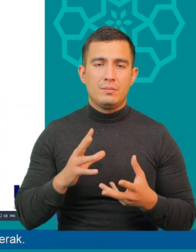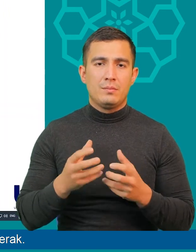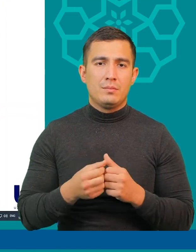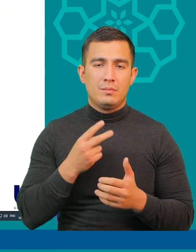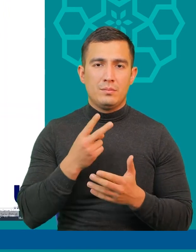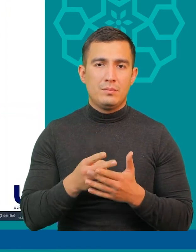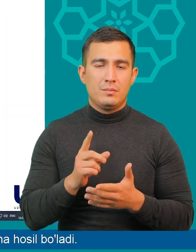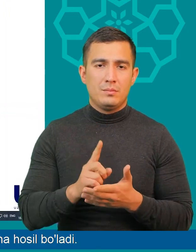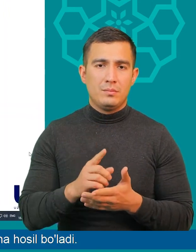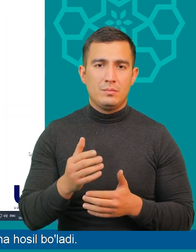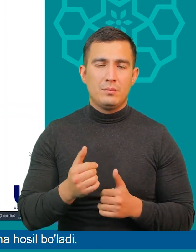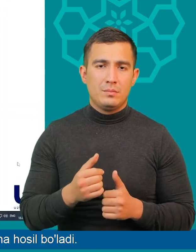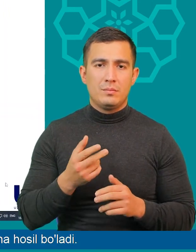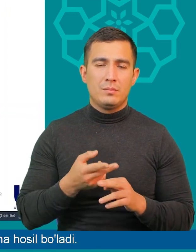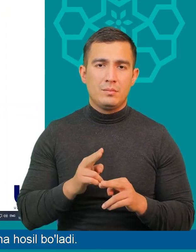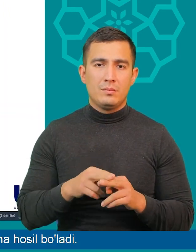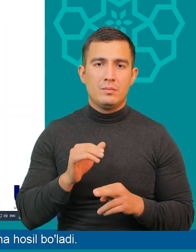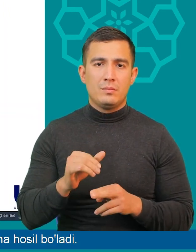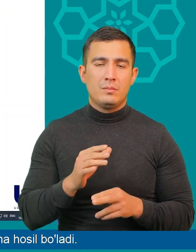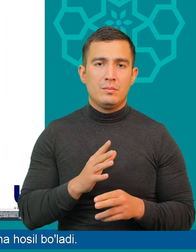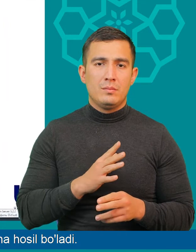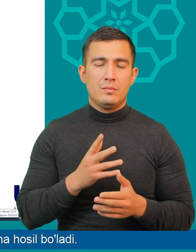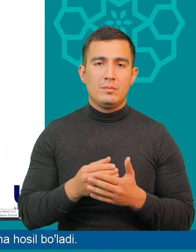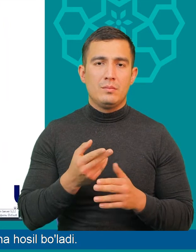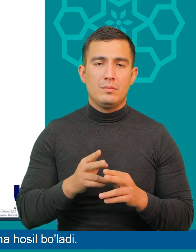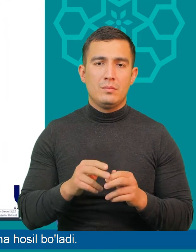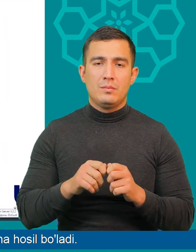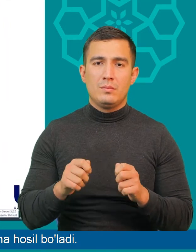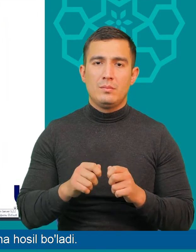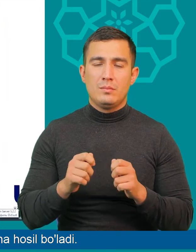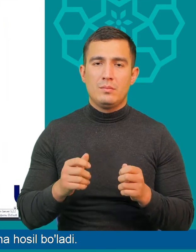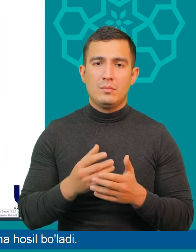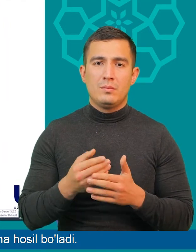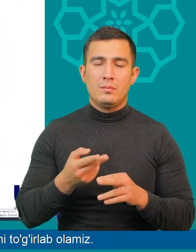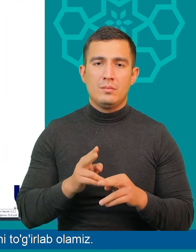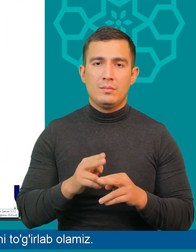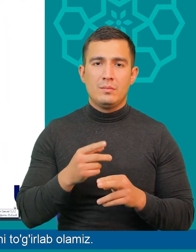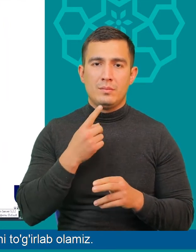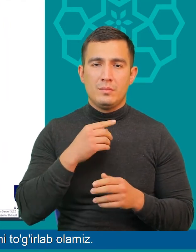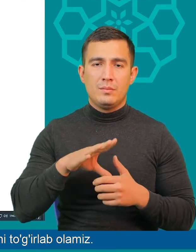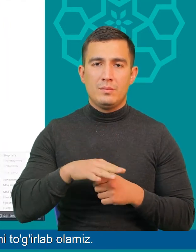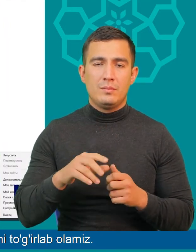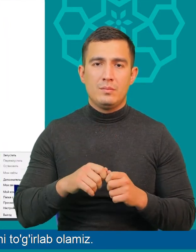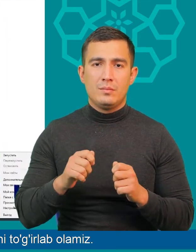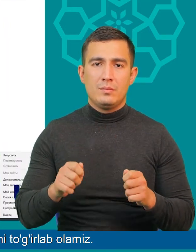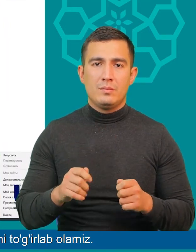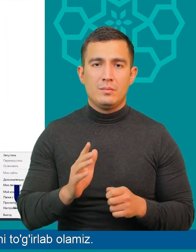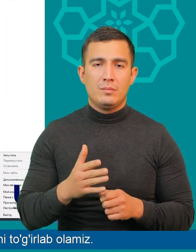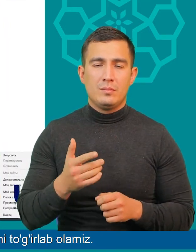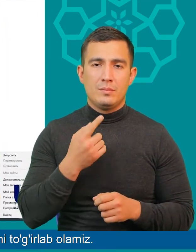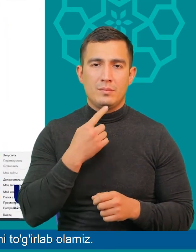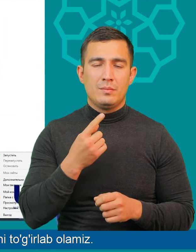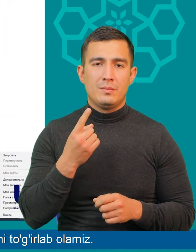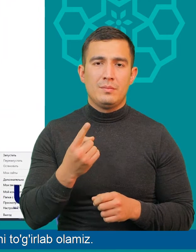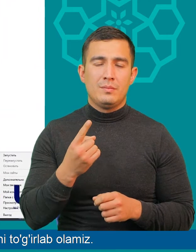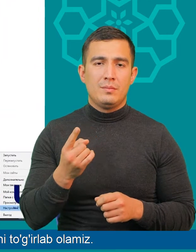tushirishimiz kerak. Ushbu holatda ekranning pastki qismida qizil bayroqcha hosil bo'ladi. Qizil bayroqchani ustida bir marta bosib,